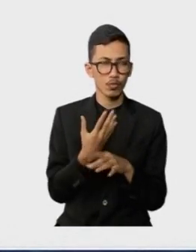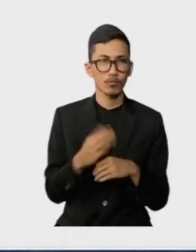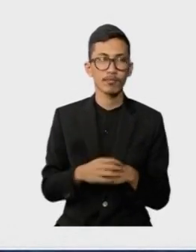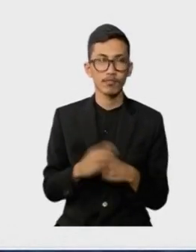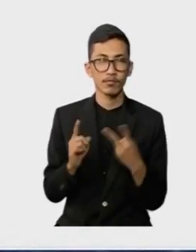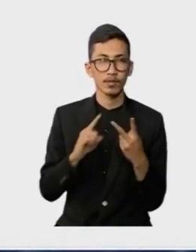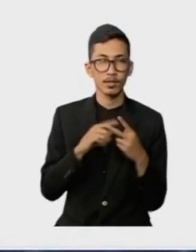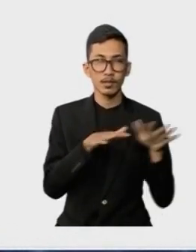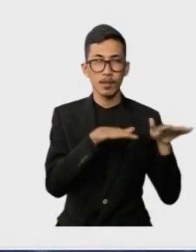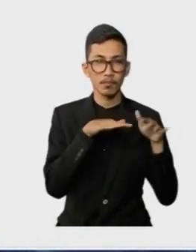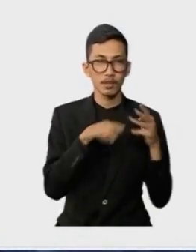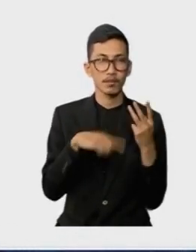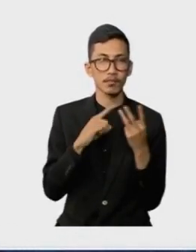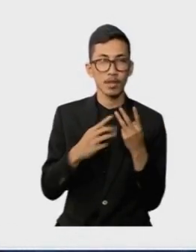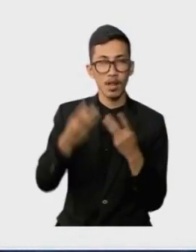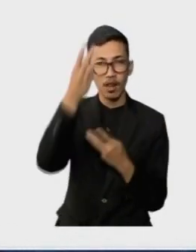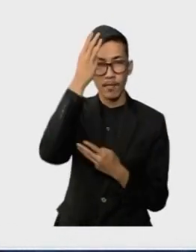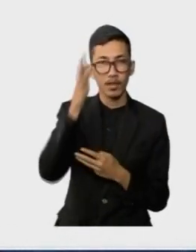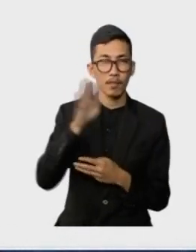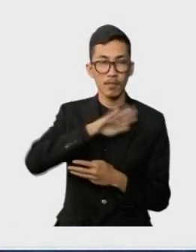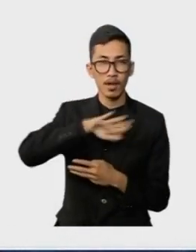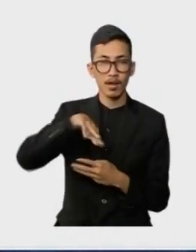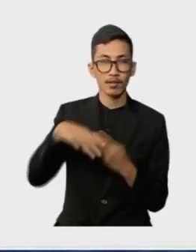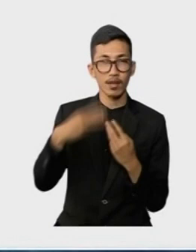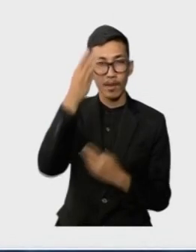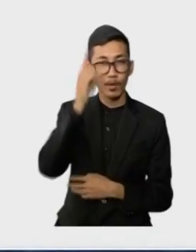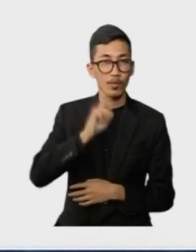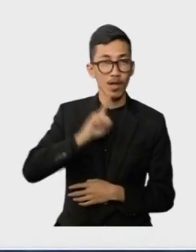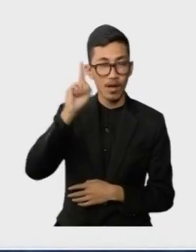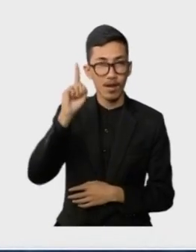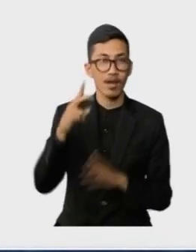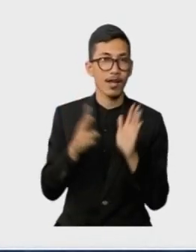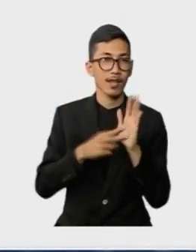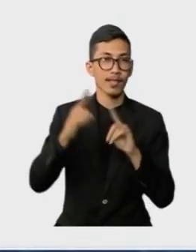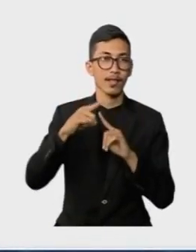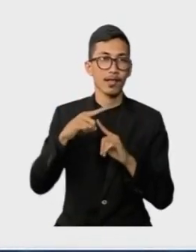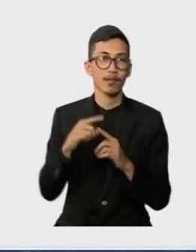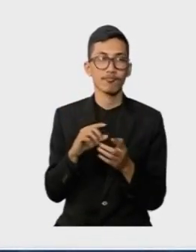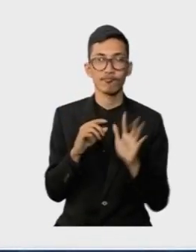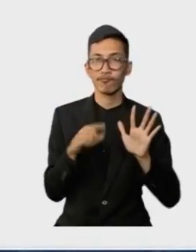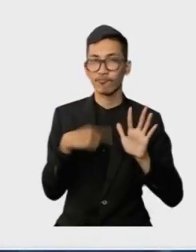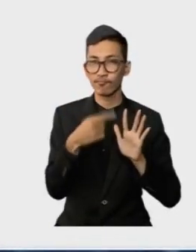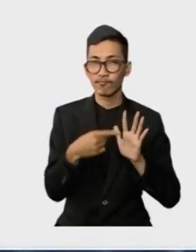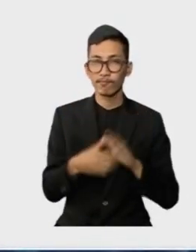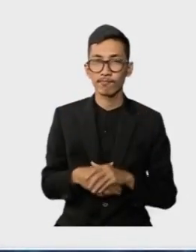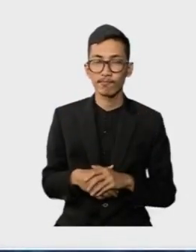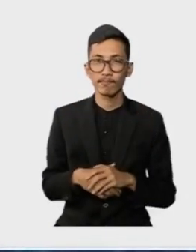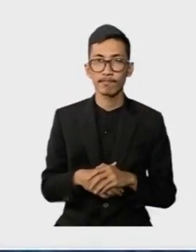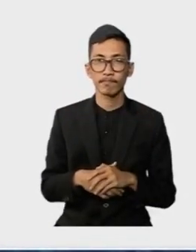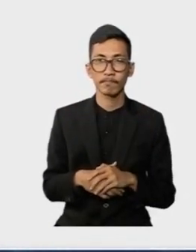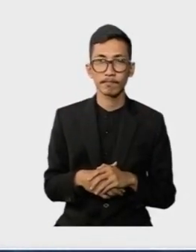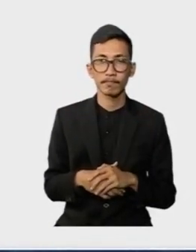Jambi Kalimantan Barat Kalimantan Utara dan Nusa Tenggara Timur Hai